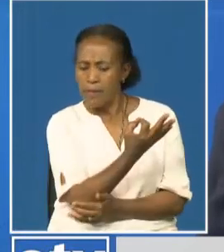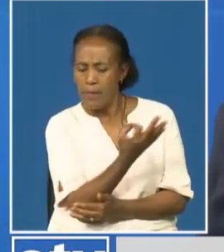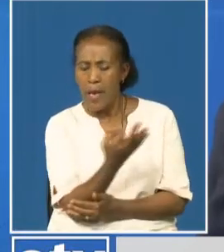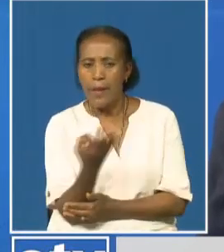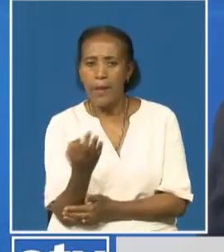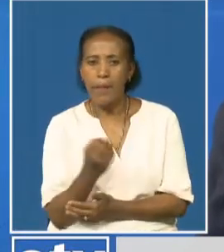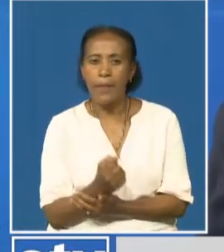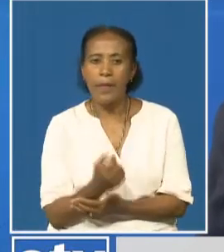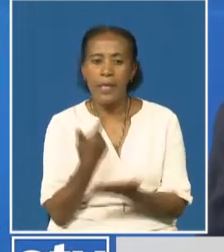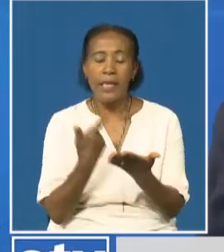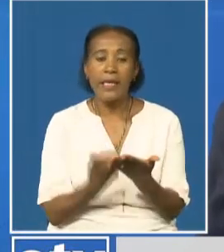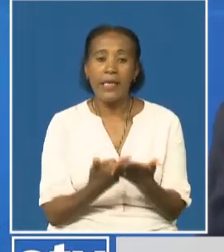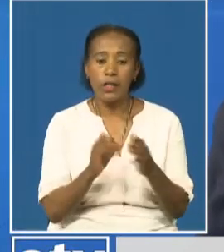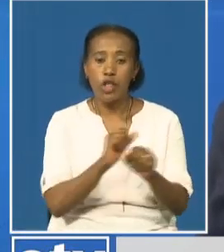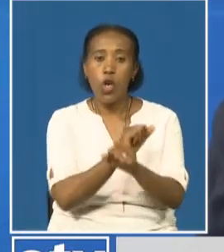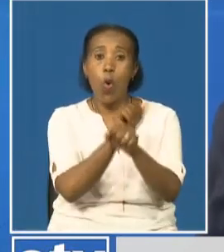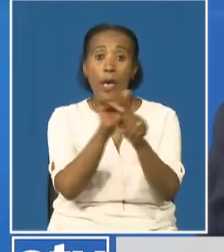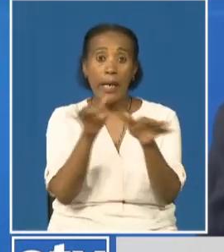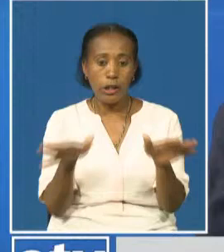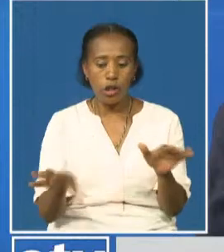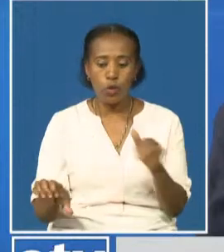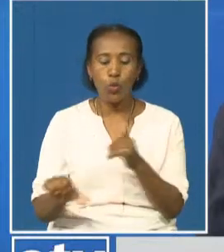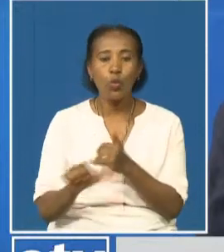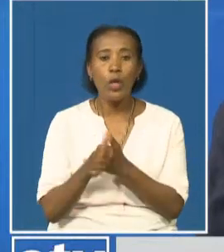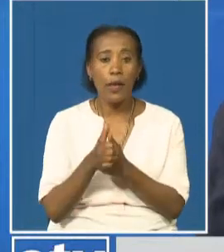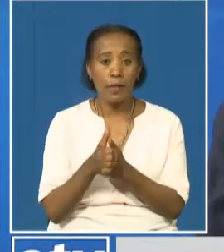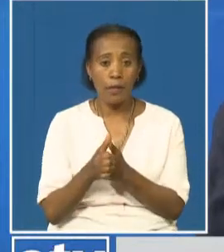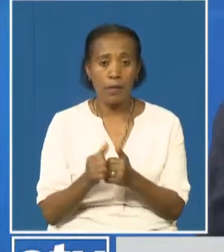በደንብ የዚህን የወረርሽኙን ጉዳት